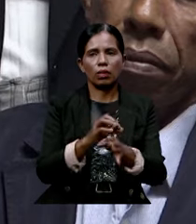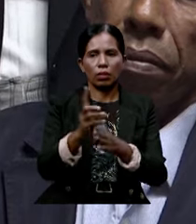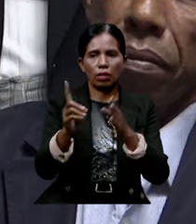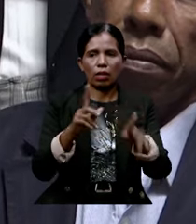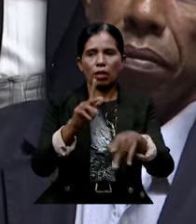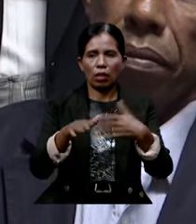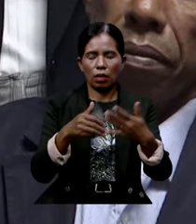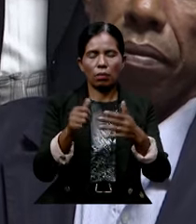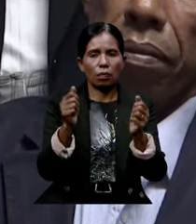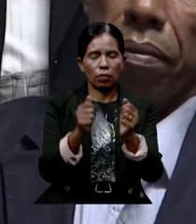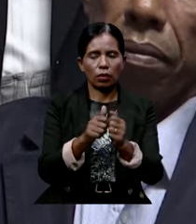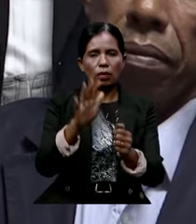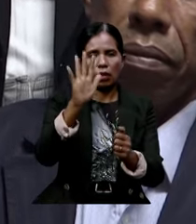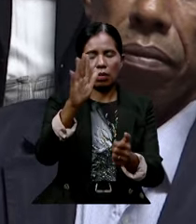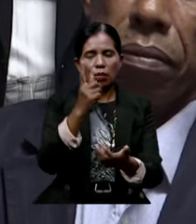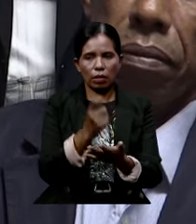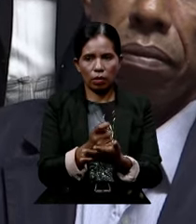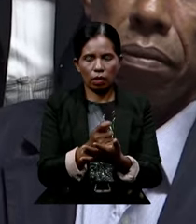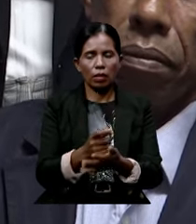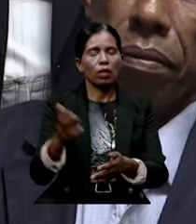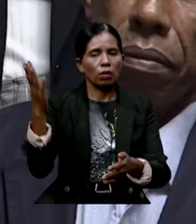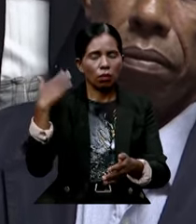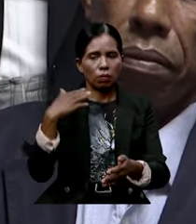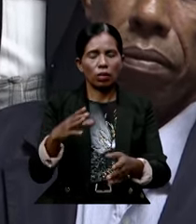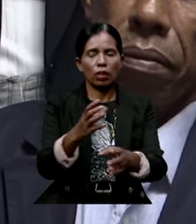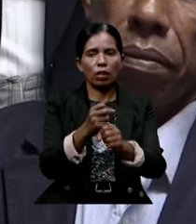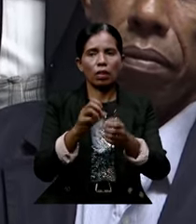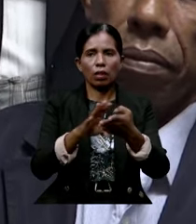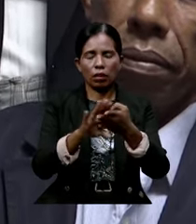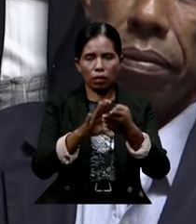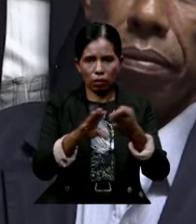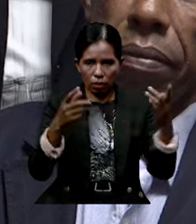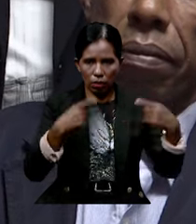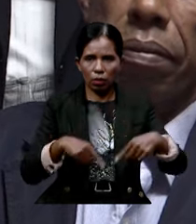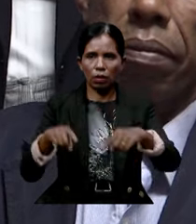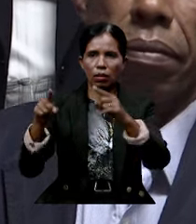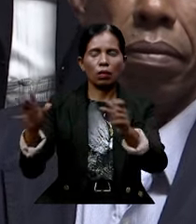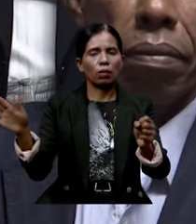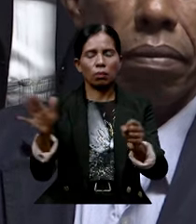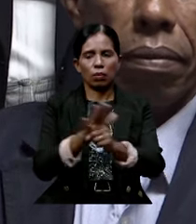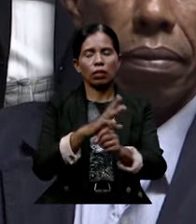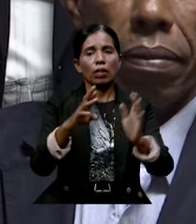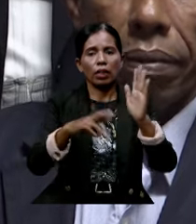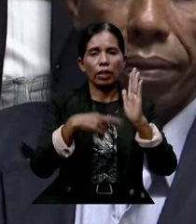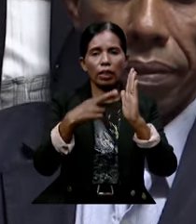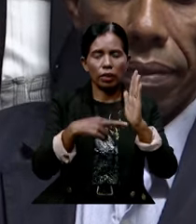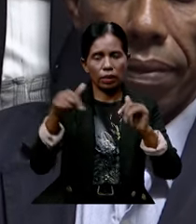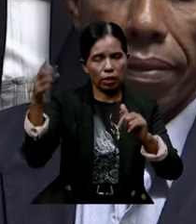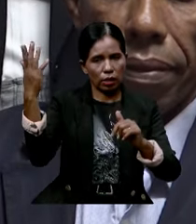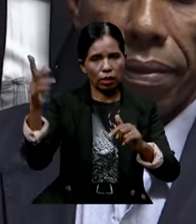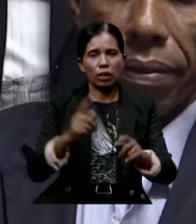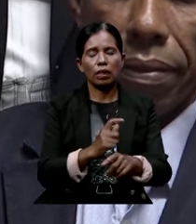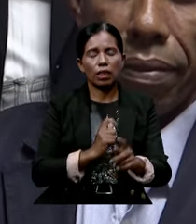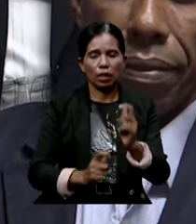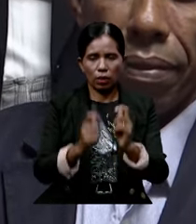e mar reun lima nepa momento na recula cartão eleitoral original ho diba completa requisito sia tribunal recurso e da nema fundador.